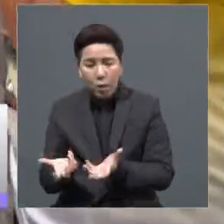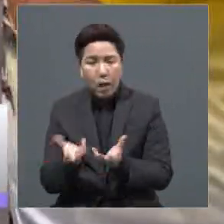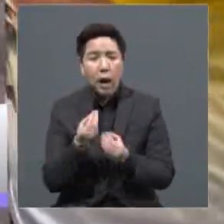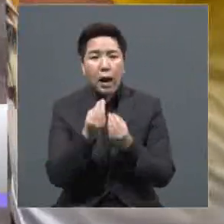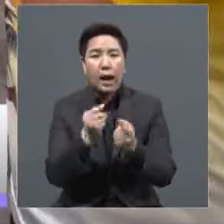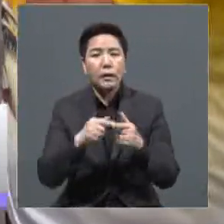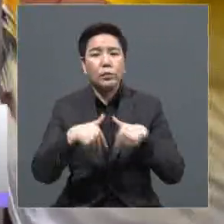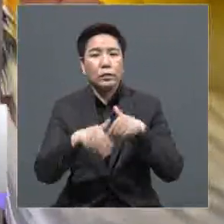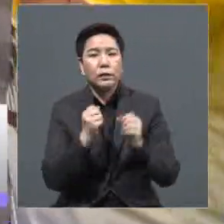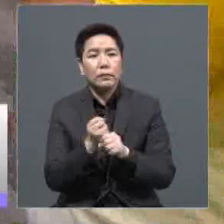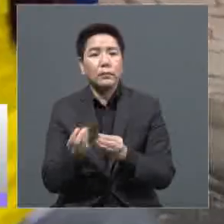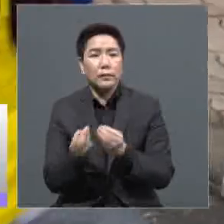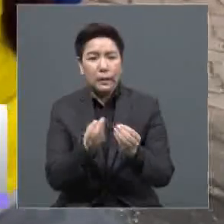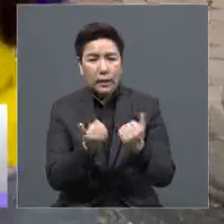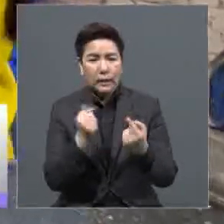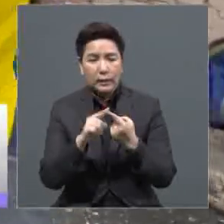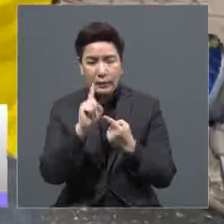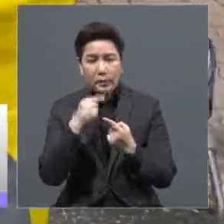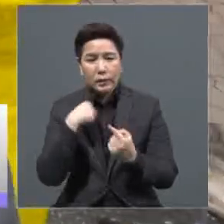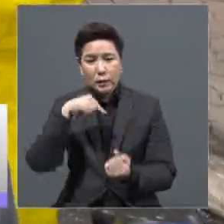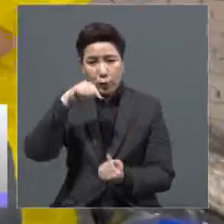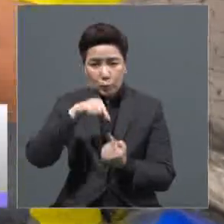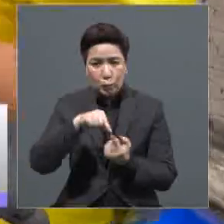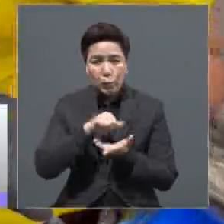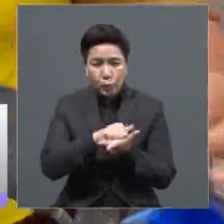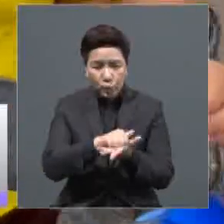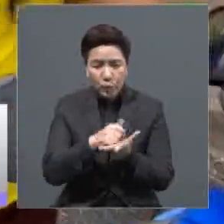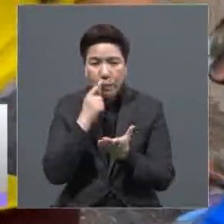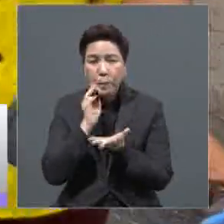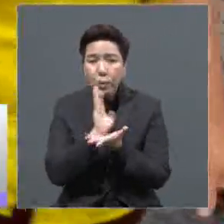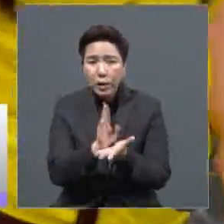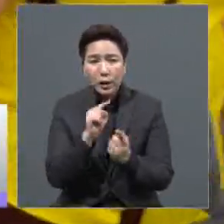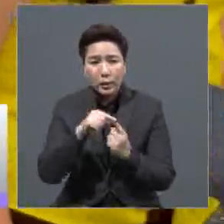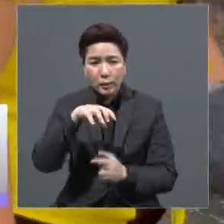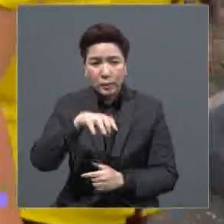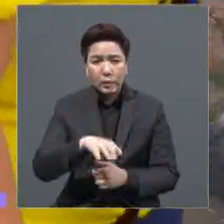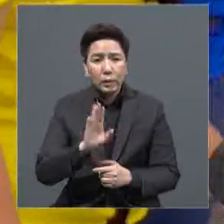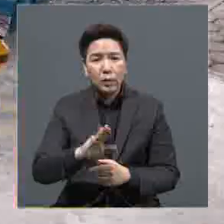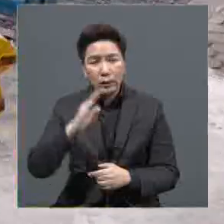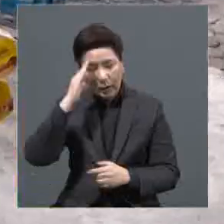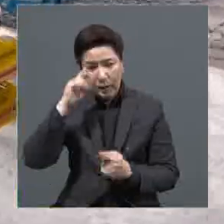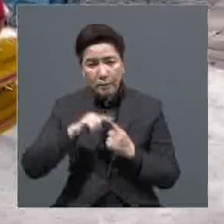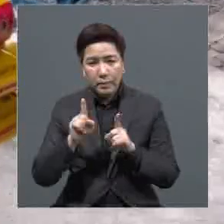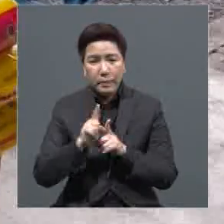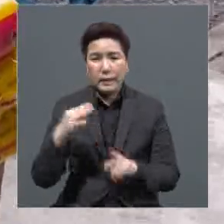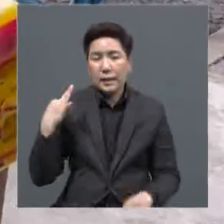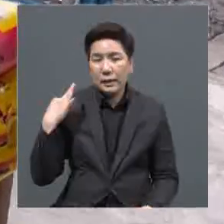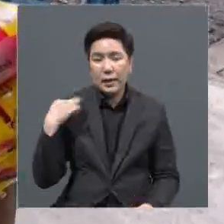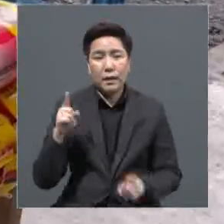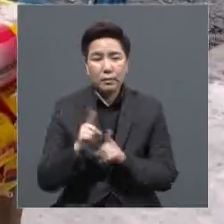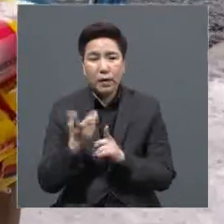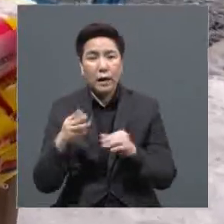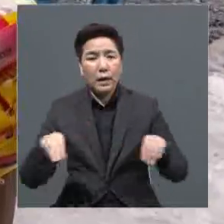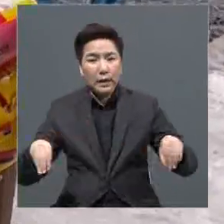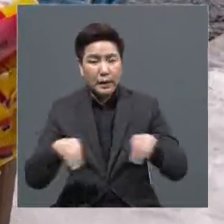บริจาคต่างๆครับนอกจากนี้ยังมีการเปิดจุดรับบริจาคที่บริเวณหน้าสำนักงานกองบัญชาการกองอาสารักษาดินแดนภาย